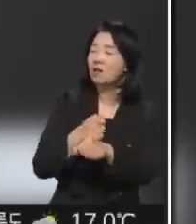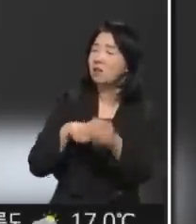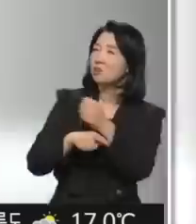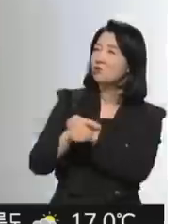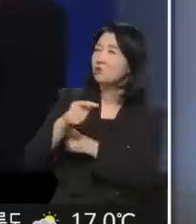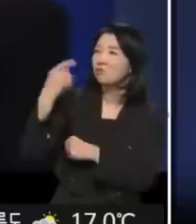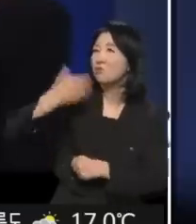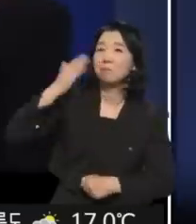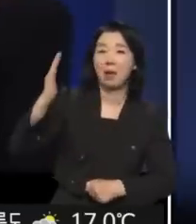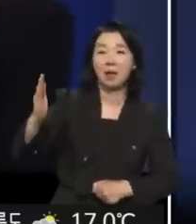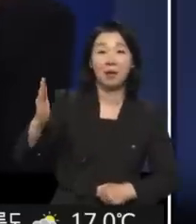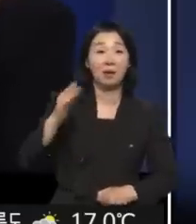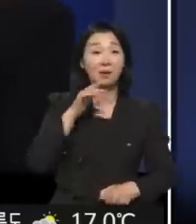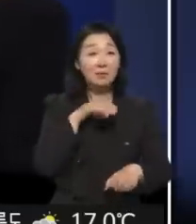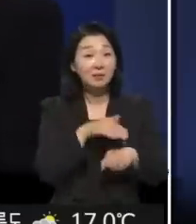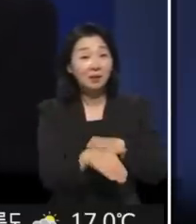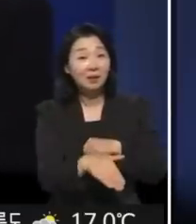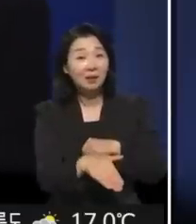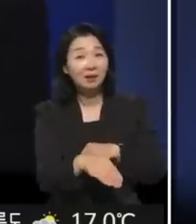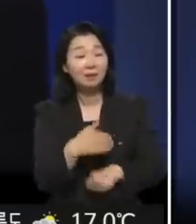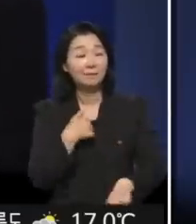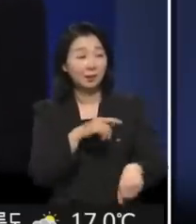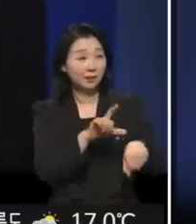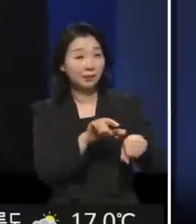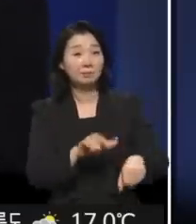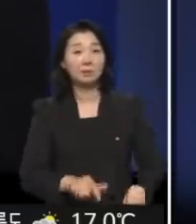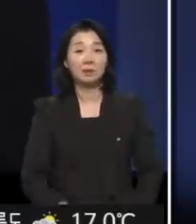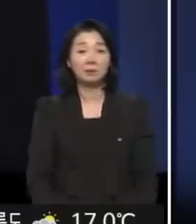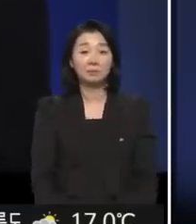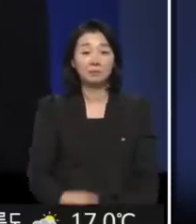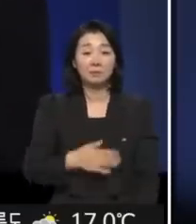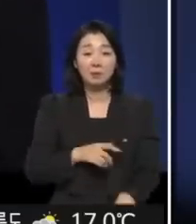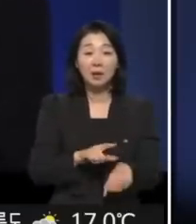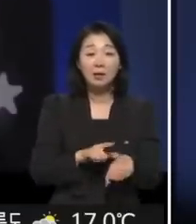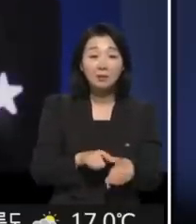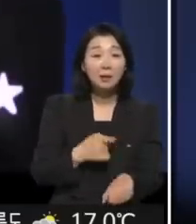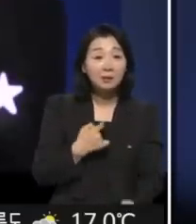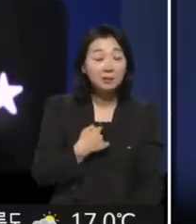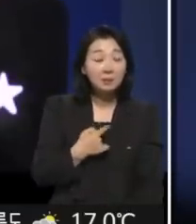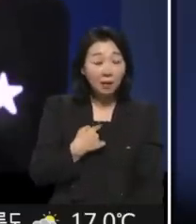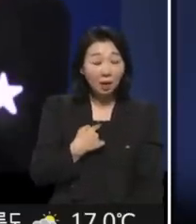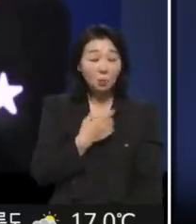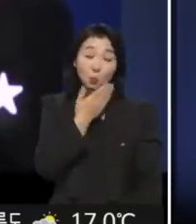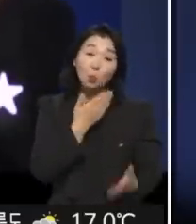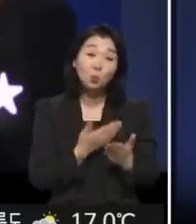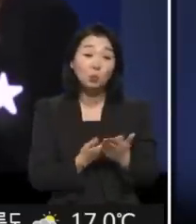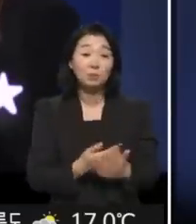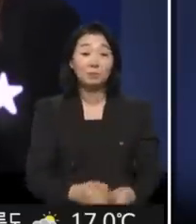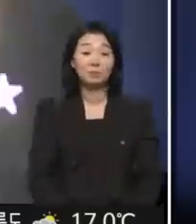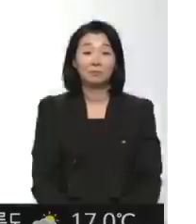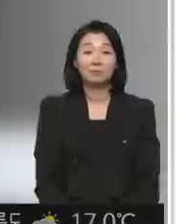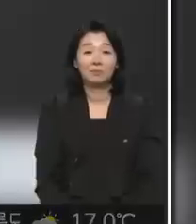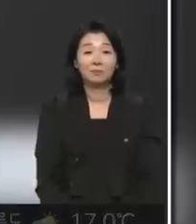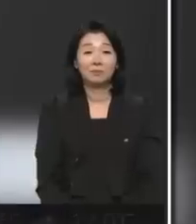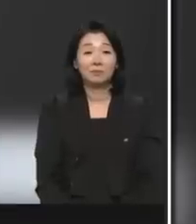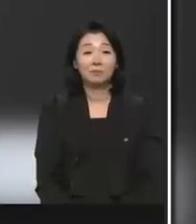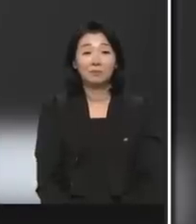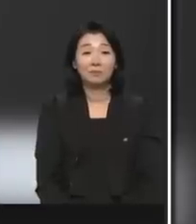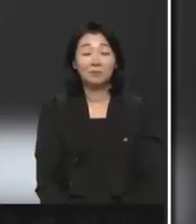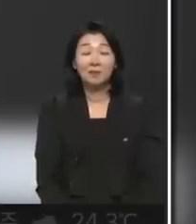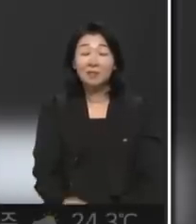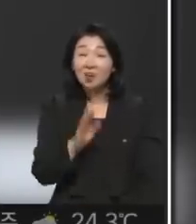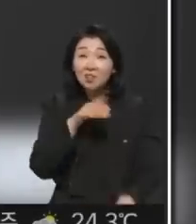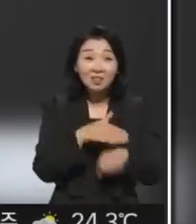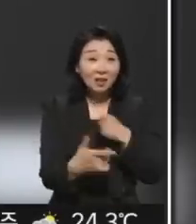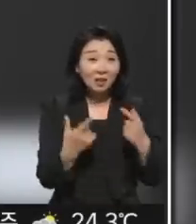마세요. 제 시간입니다. 제 시간은 소중합니다. 막 이러는 것